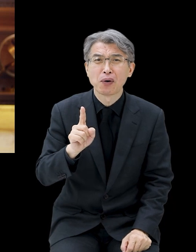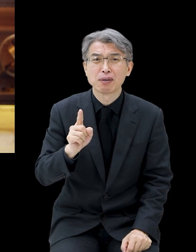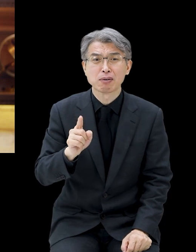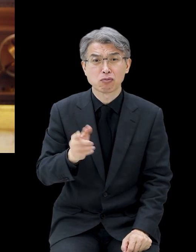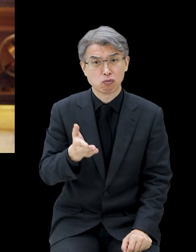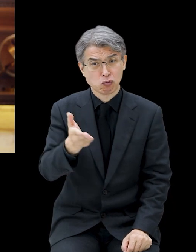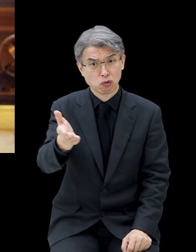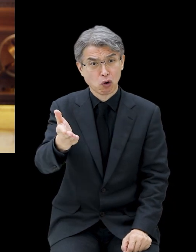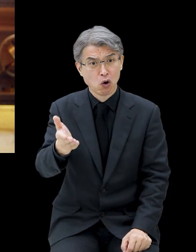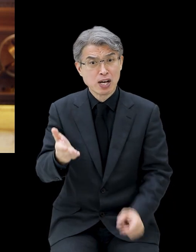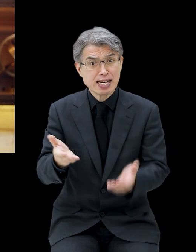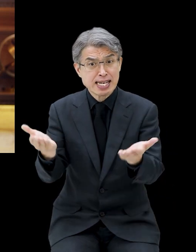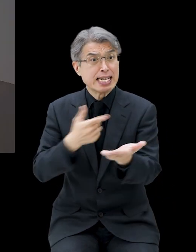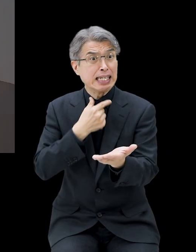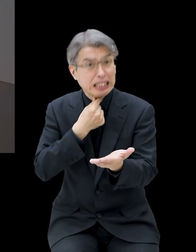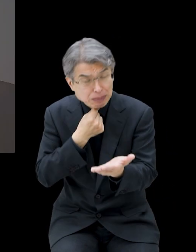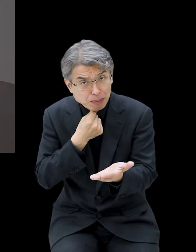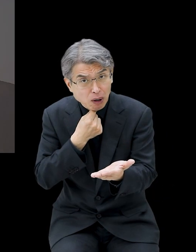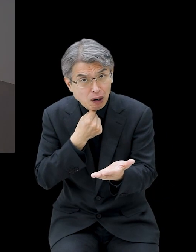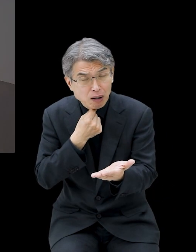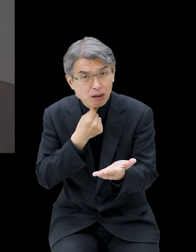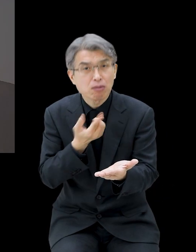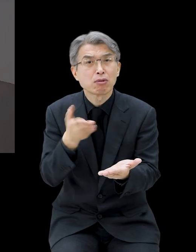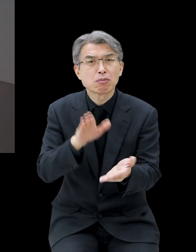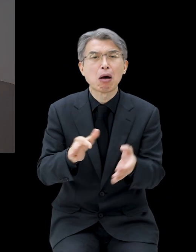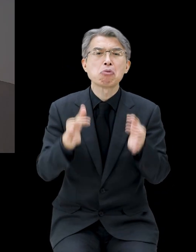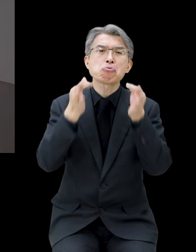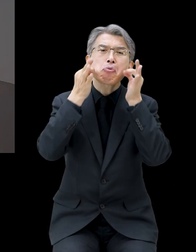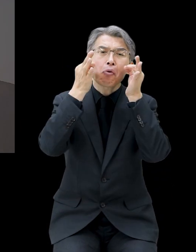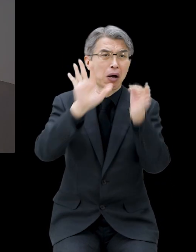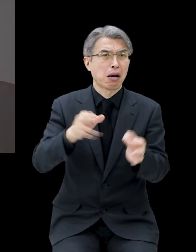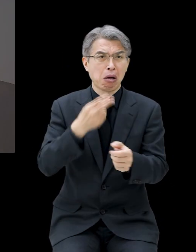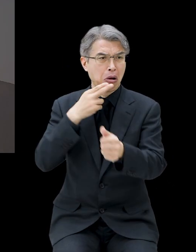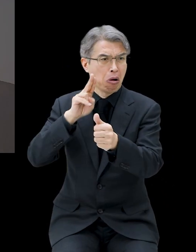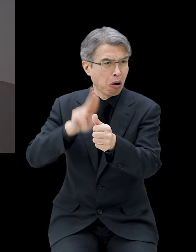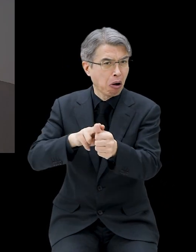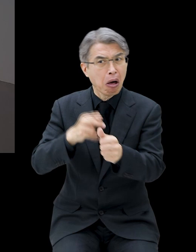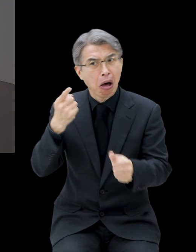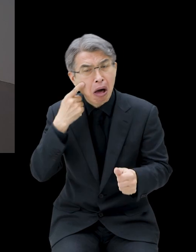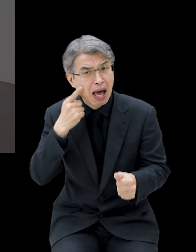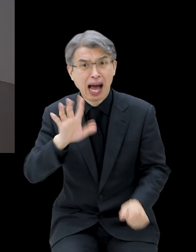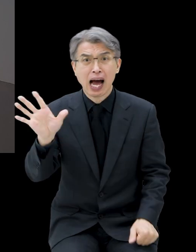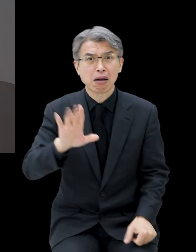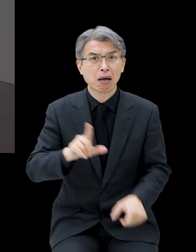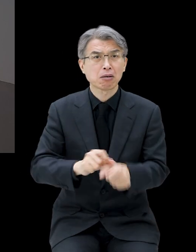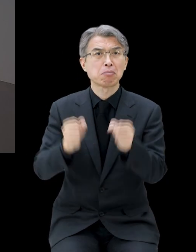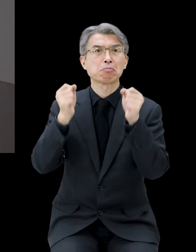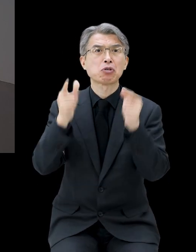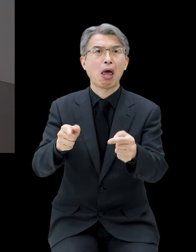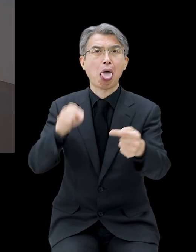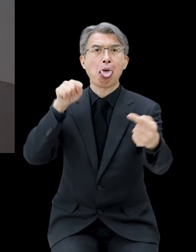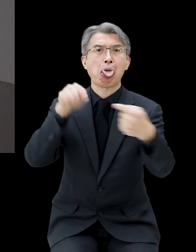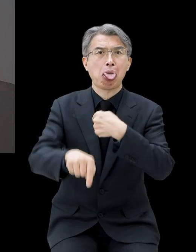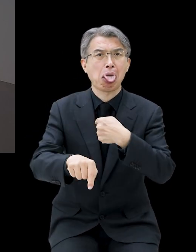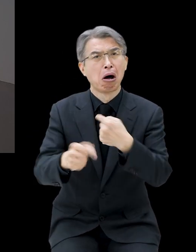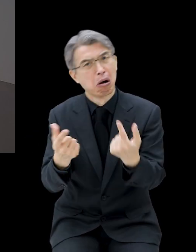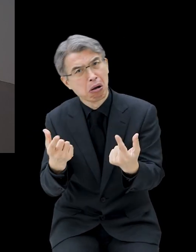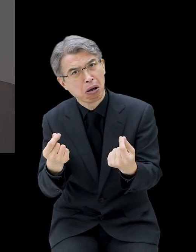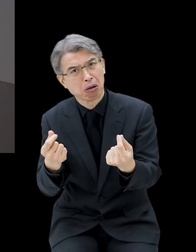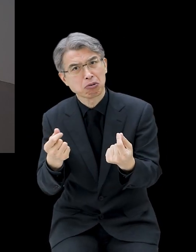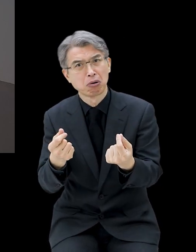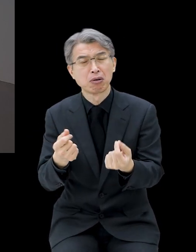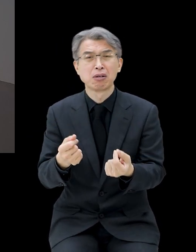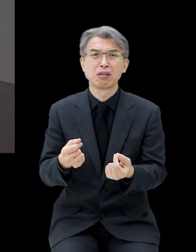자기가 하고 싶은 일이 있어도 노력 안 하고 도전을 안 하면 기회도 없고, 뭐,